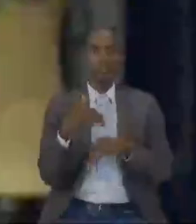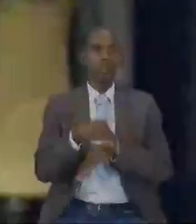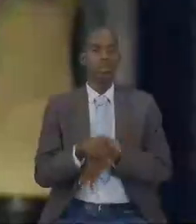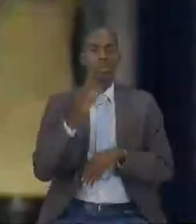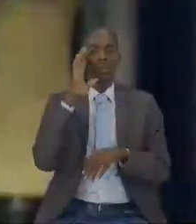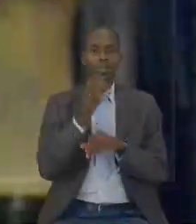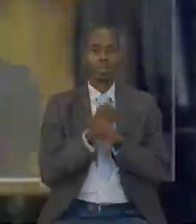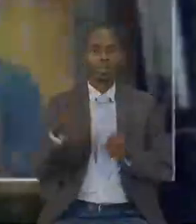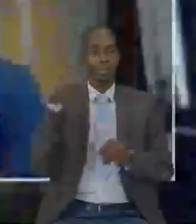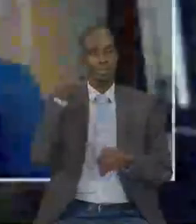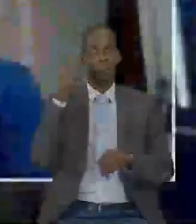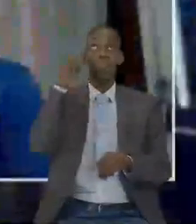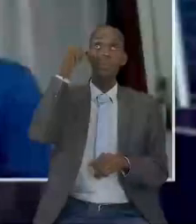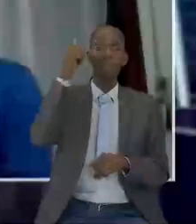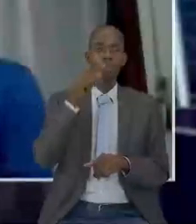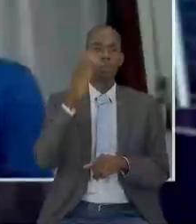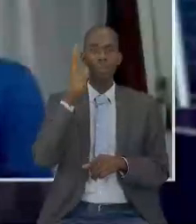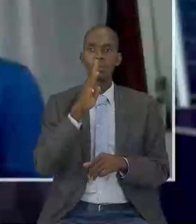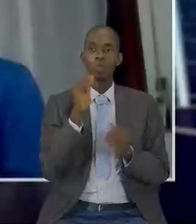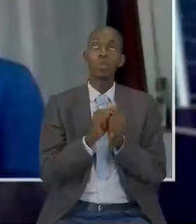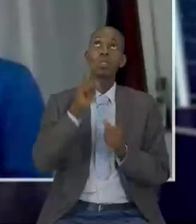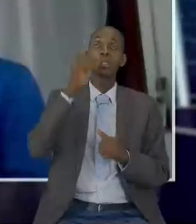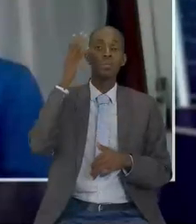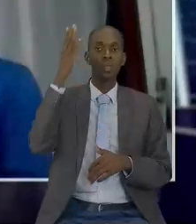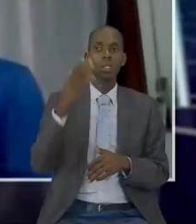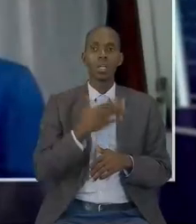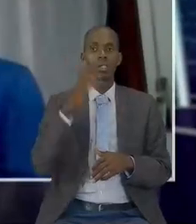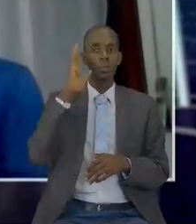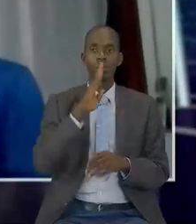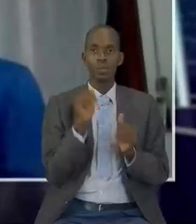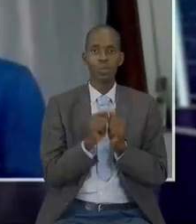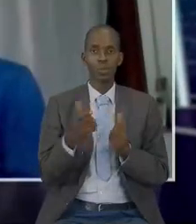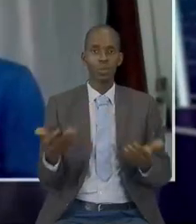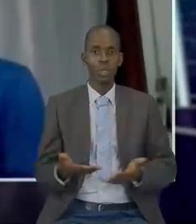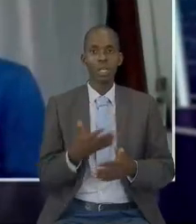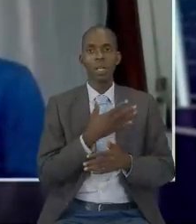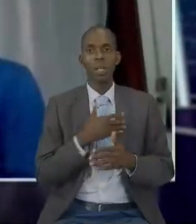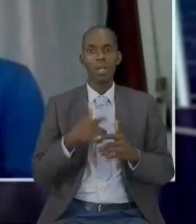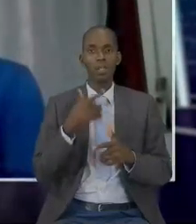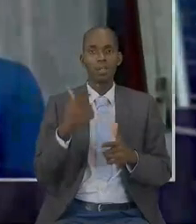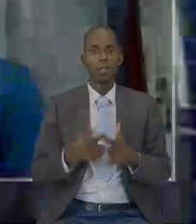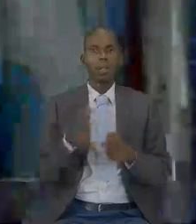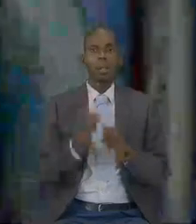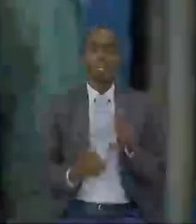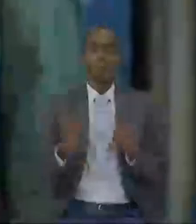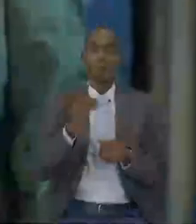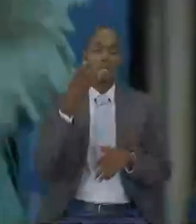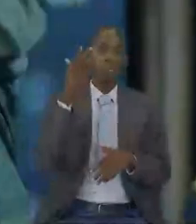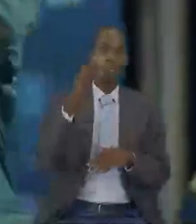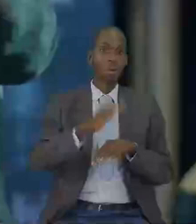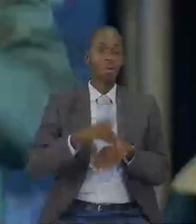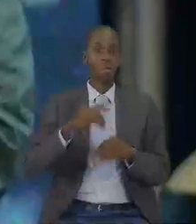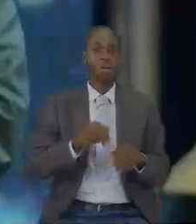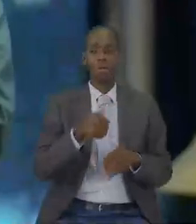sauve ce soir, il te sauvera pour lui-même. Tu seras avec lui ici et il sera avec toi ici. Et